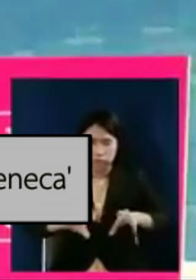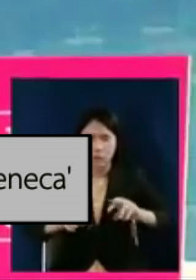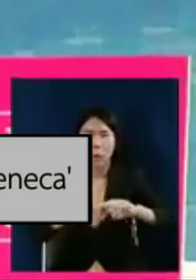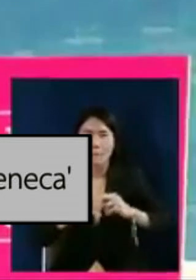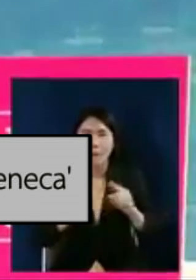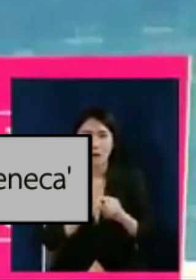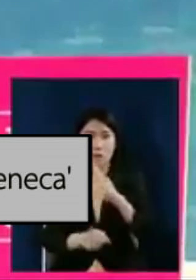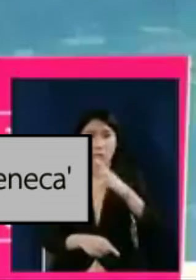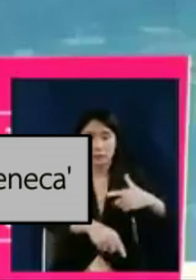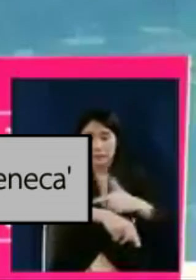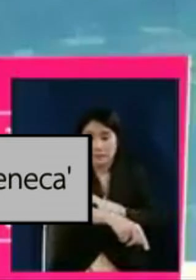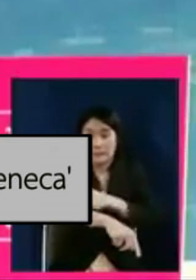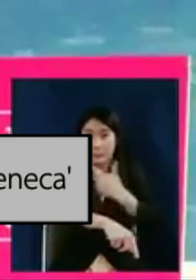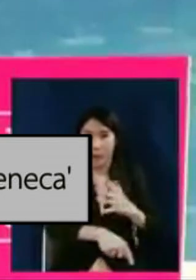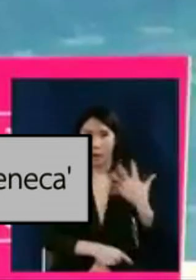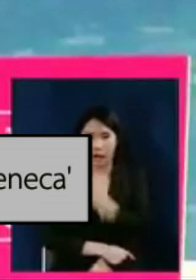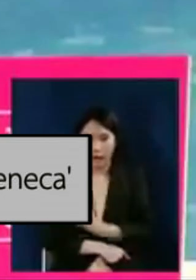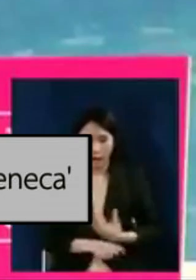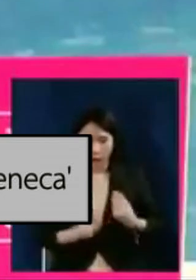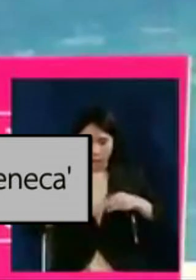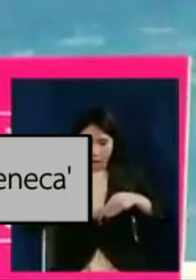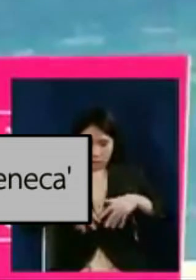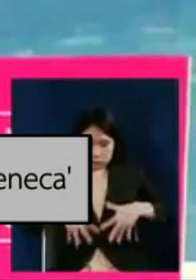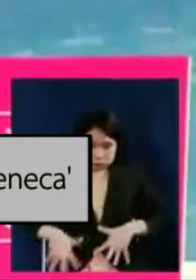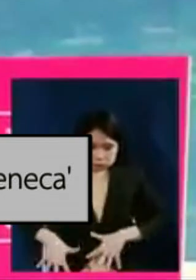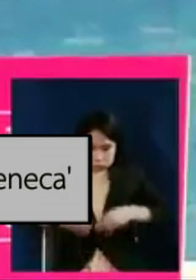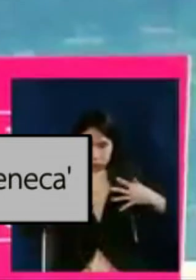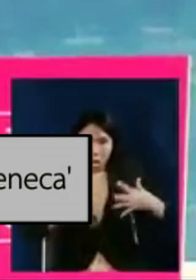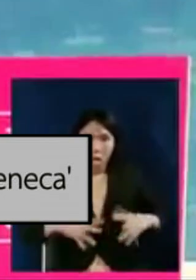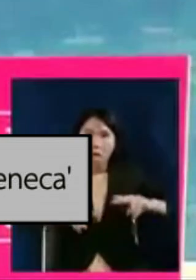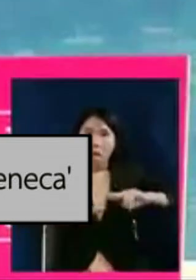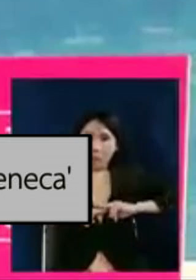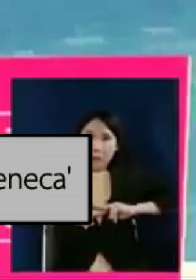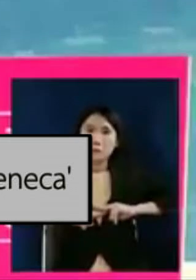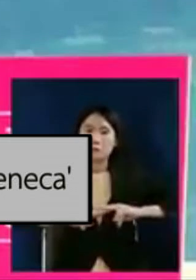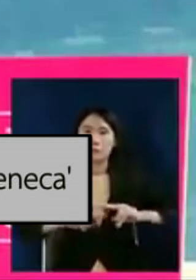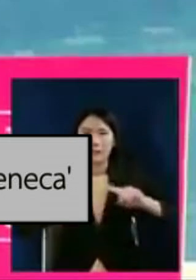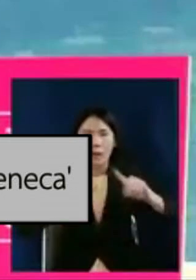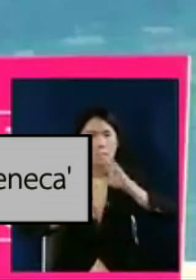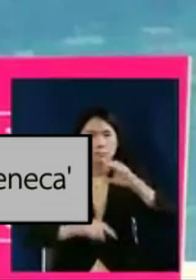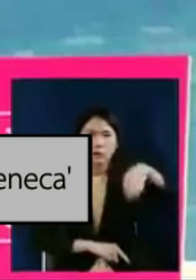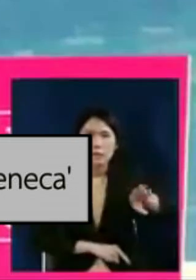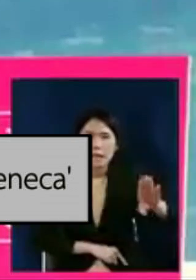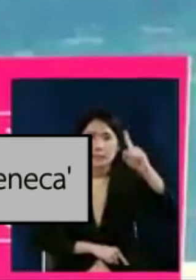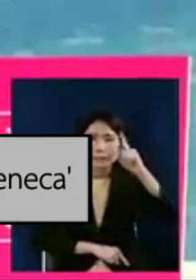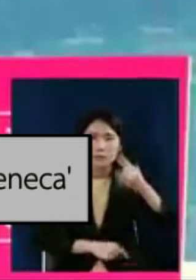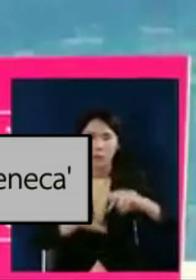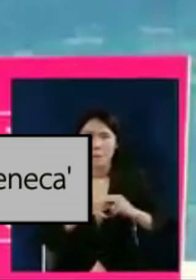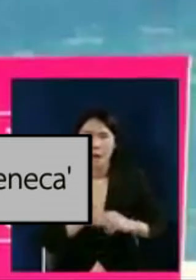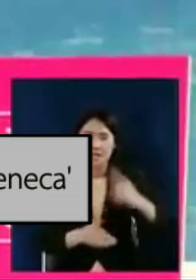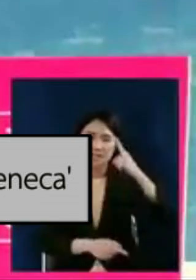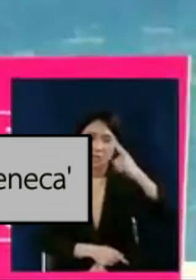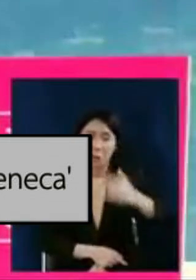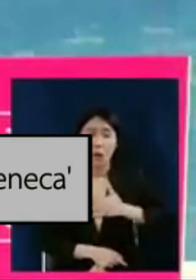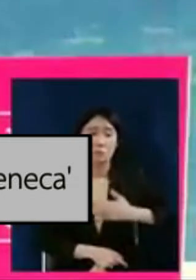หมันนะครับไม่ได้ถูกทำหมันเพี้ยนแน่นอนพร้อมจอห์นสันแอนด์จอห์นสันเขาก็บอกว่าไม่ทำหมันเนี่ยเขาดีกว่า